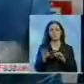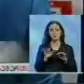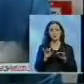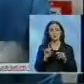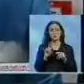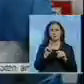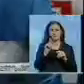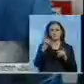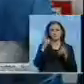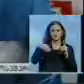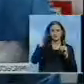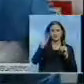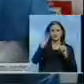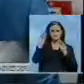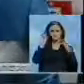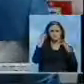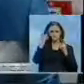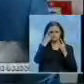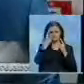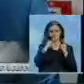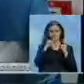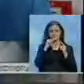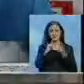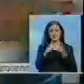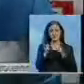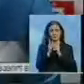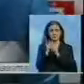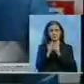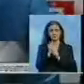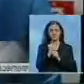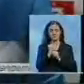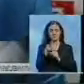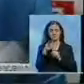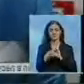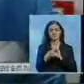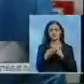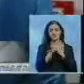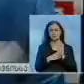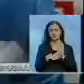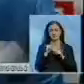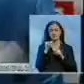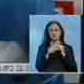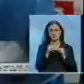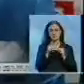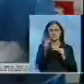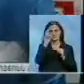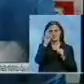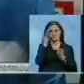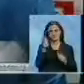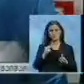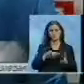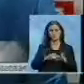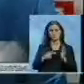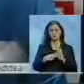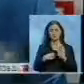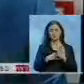ღონისძიებების, ნიშნების, მონიშნების და სხვა ასპექტების რეგულირება. უპრეცედენტო 2019 წელი, ვინაიდან სახელმწიფო ბიუჯეტში პირველად